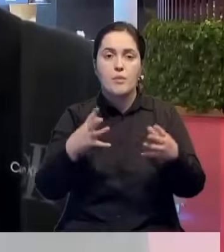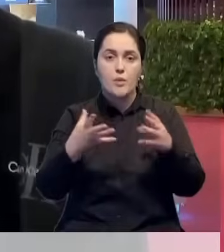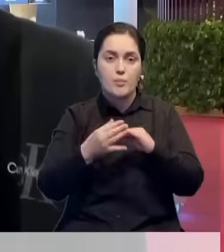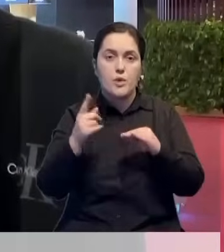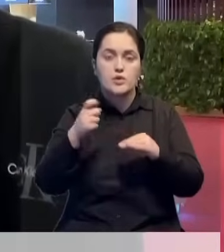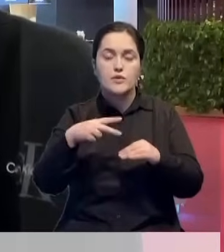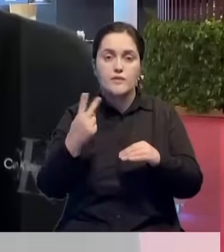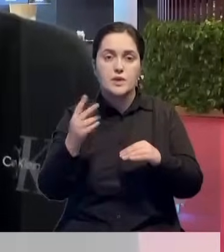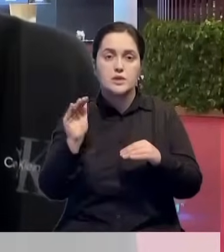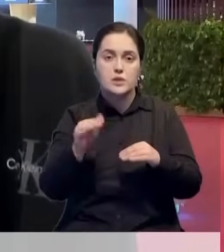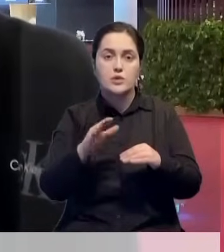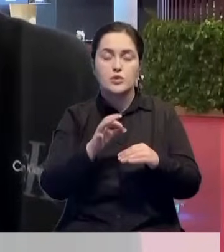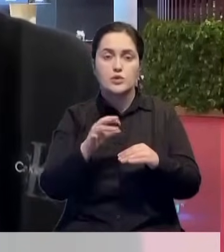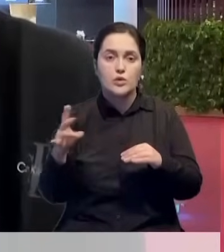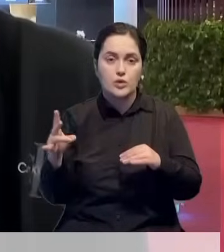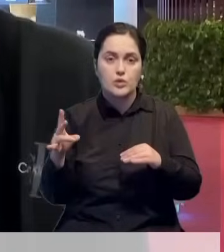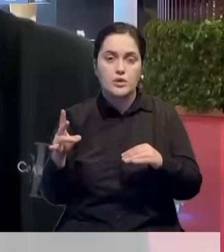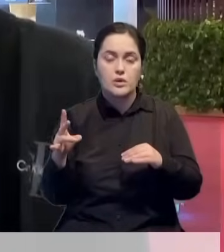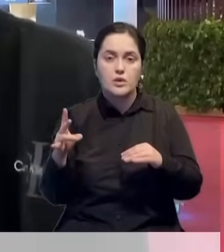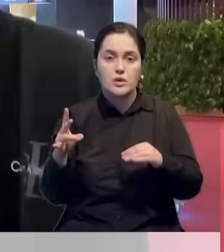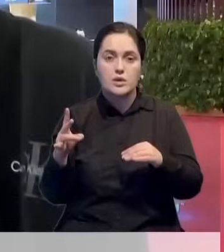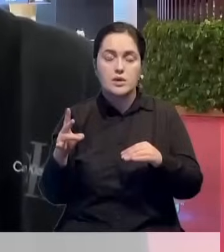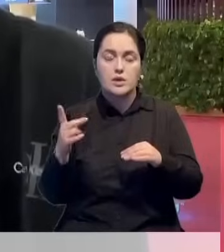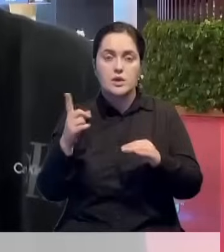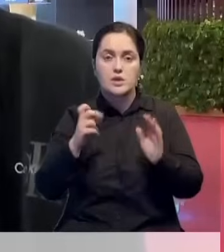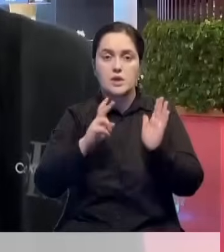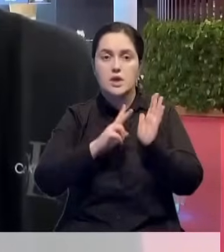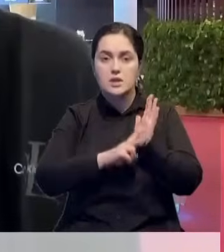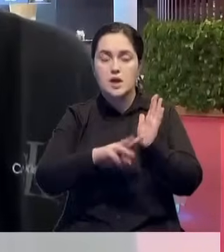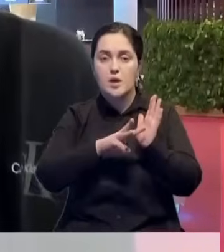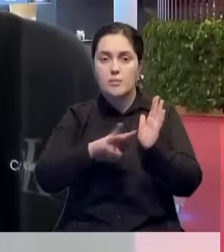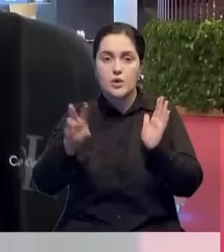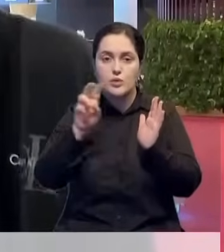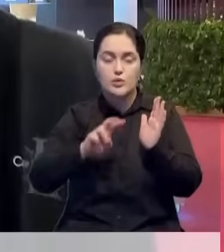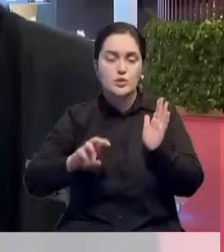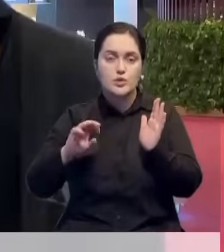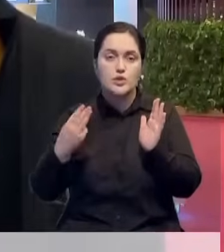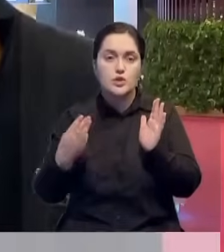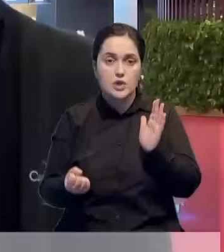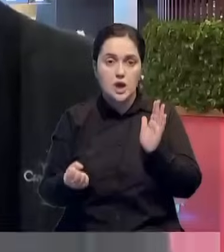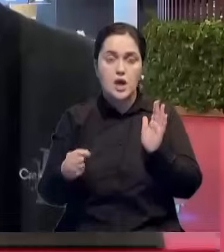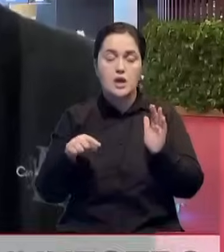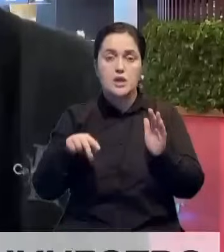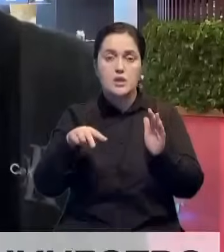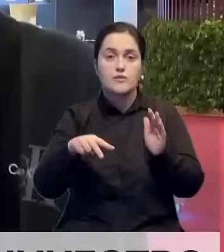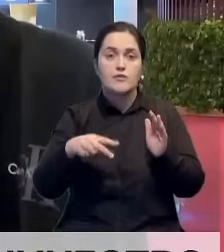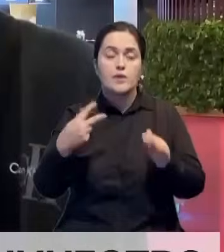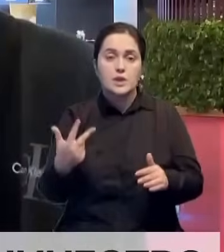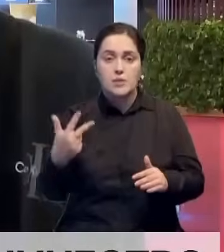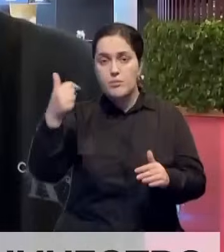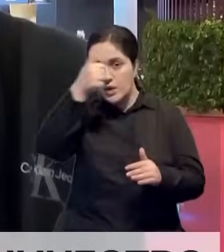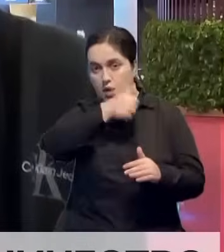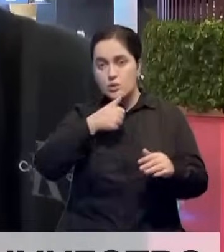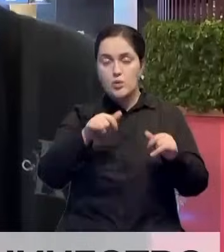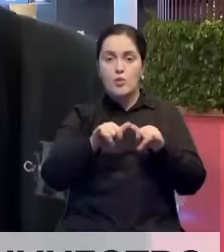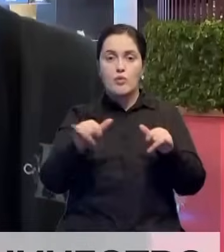122 тысяч тонн на общую сумму порядка 170 миллионов долларов США. В текущем 2023 году мы увеличиваем